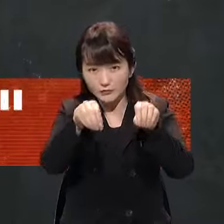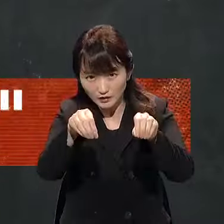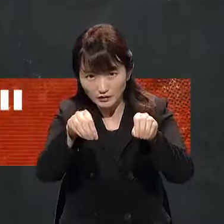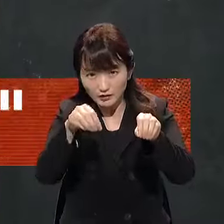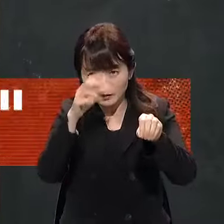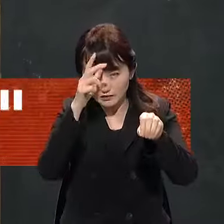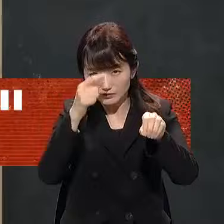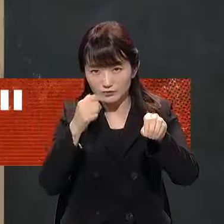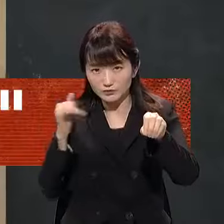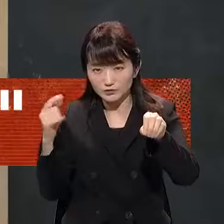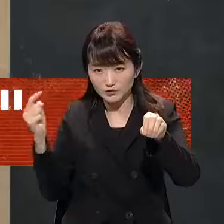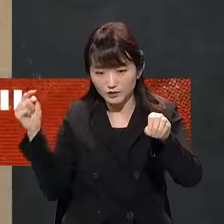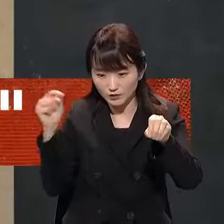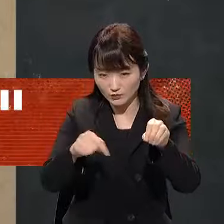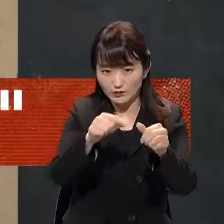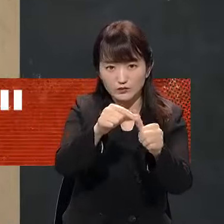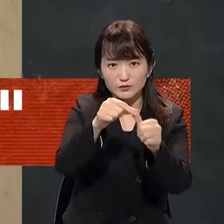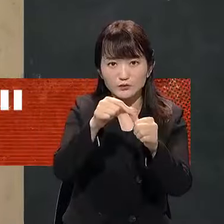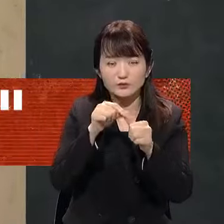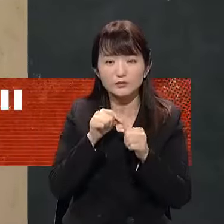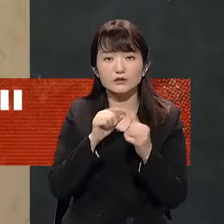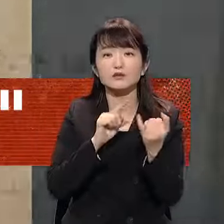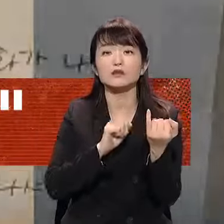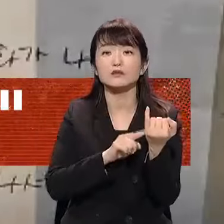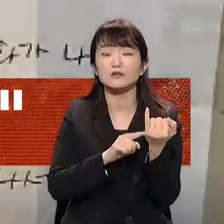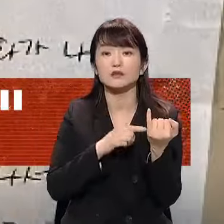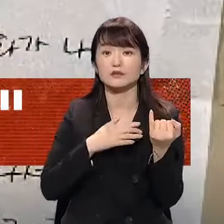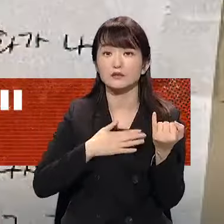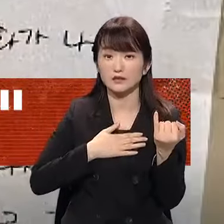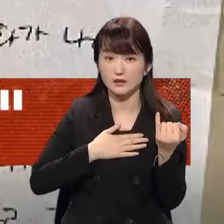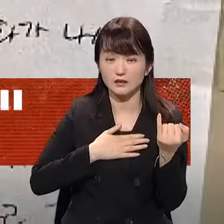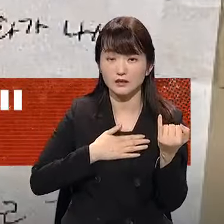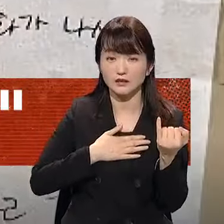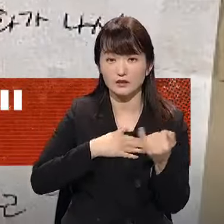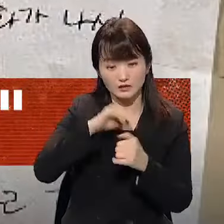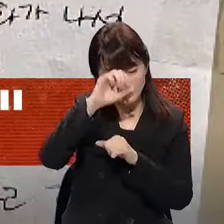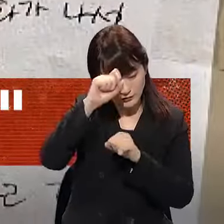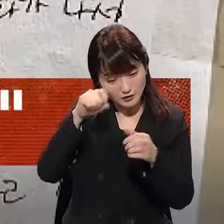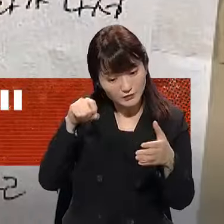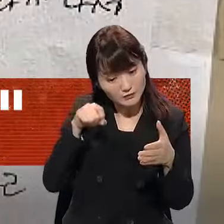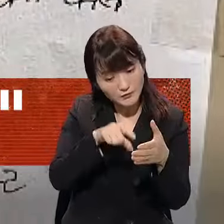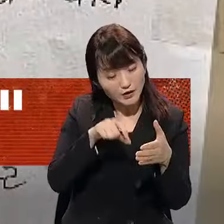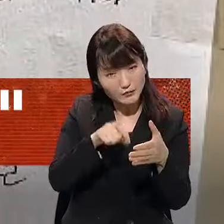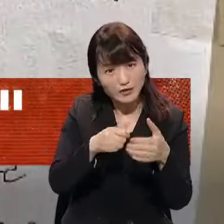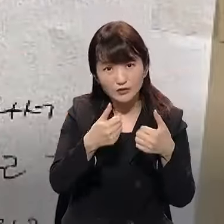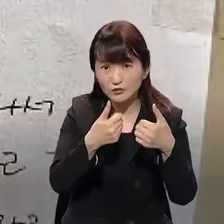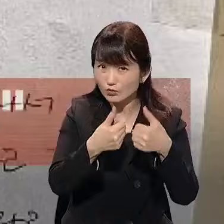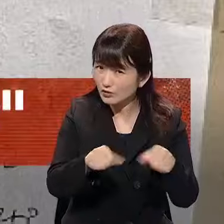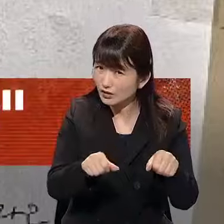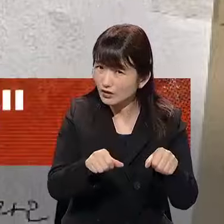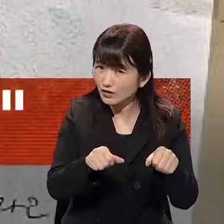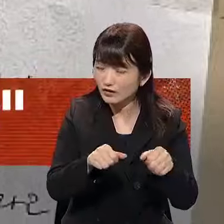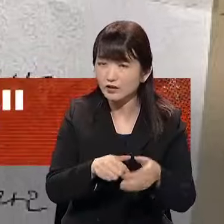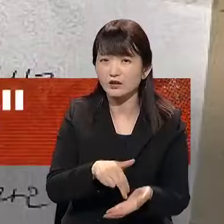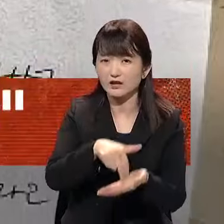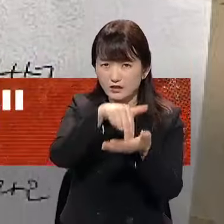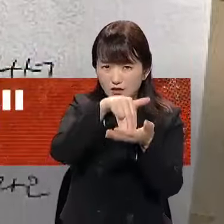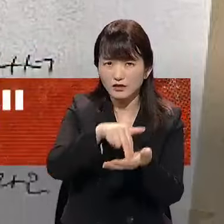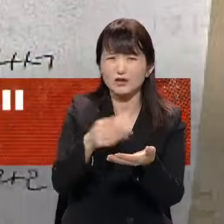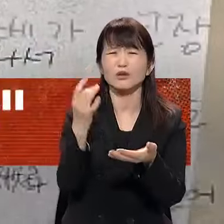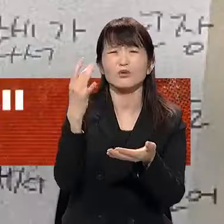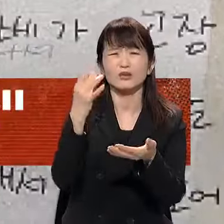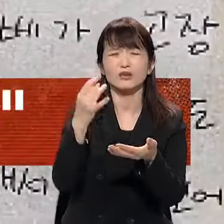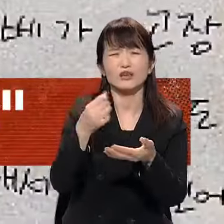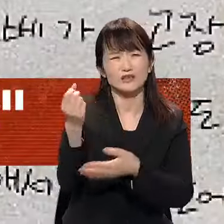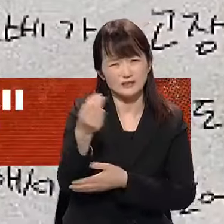출동을 해서 구조했습니다 하지만이 여성은 여자 인애가 맨발로 몇 번 찼다고 고장이 나냐면서 해당 엘리베이터는 원래